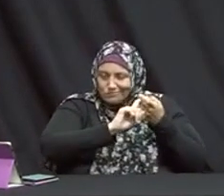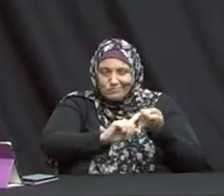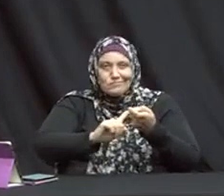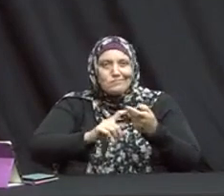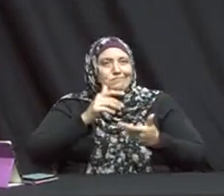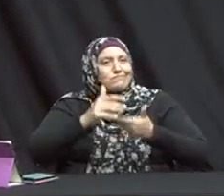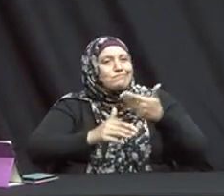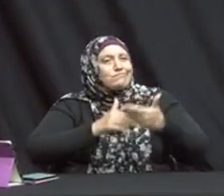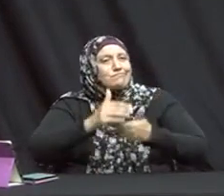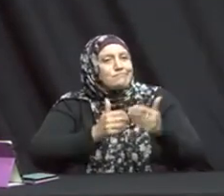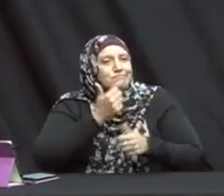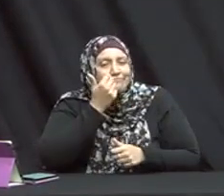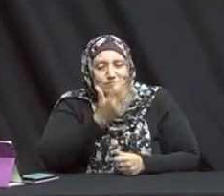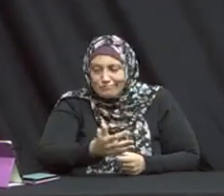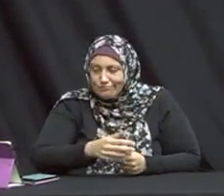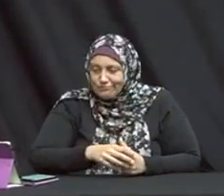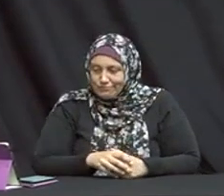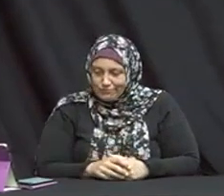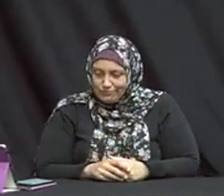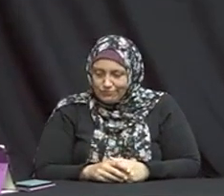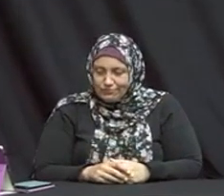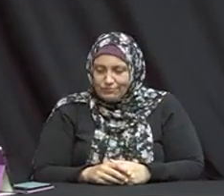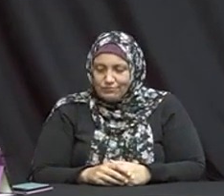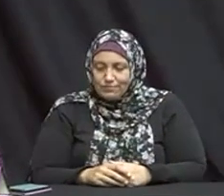الذين آمنوا